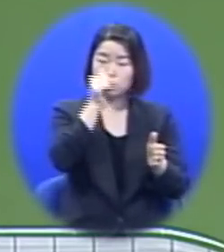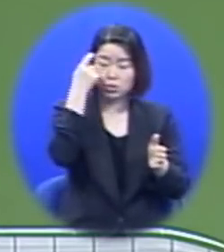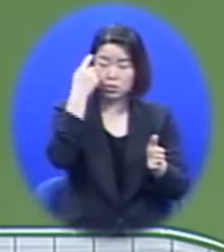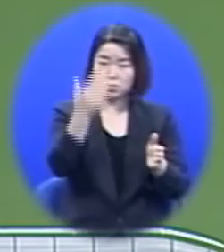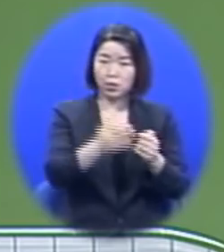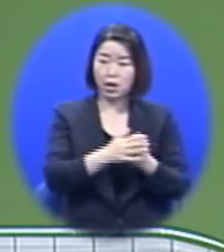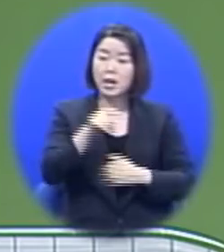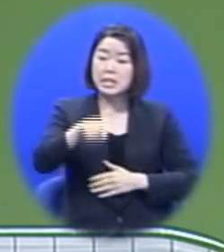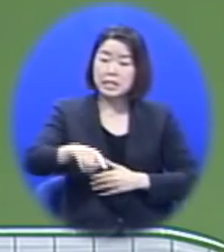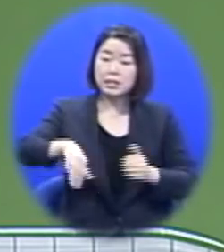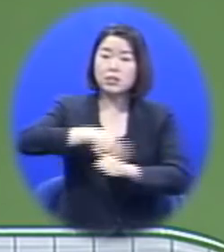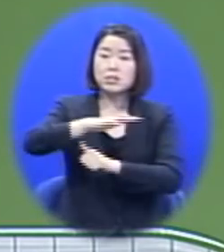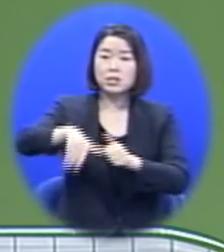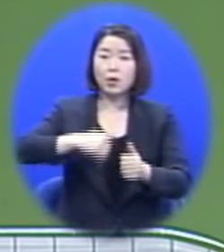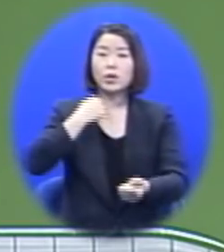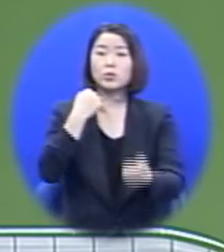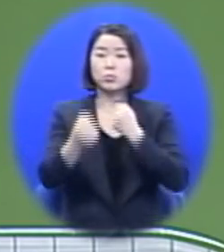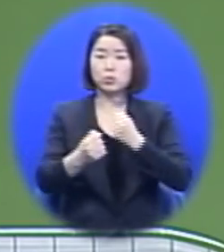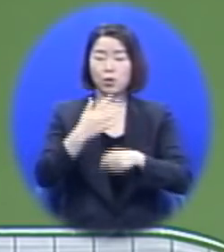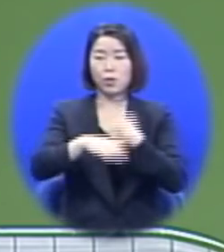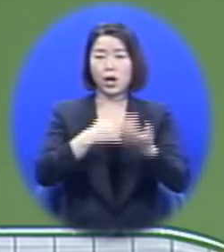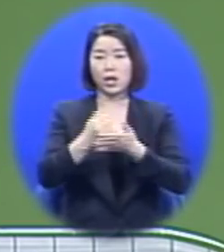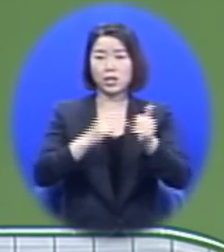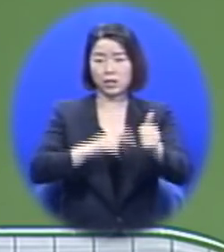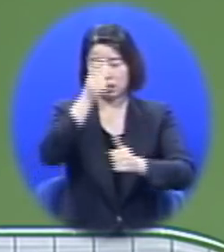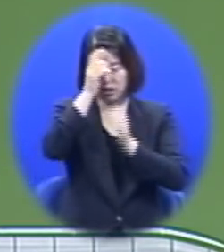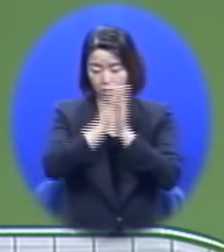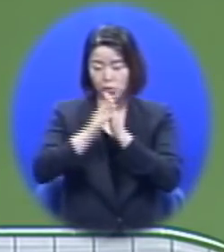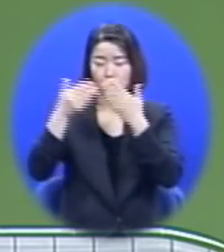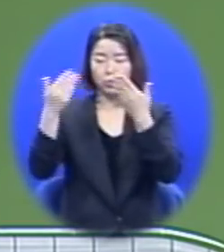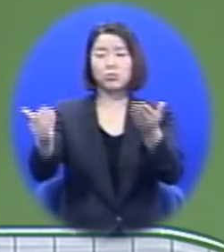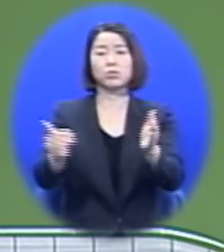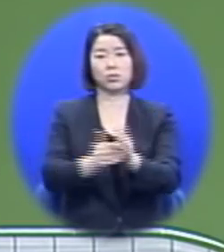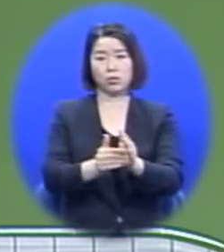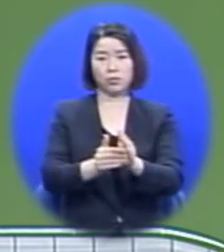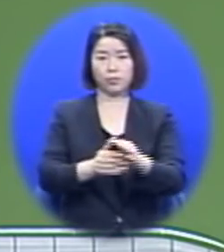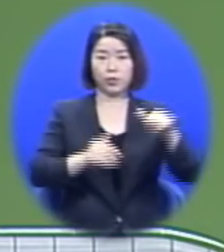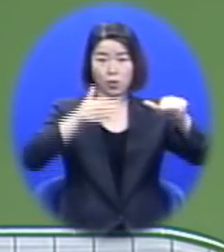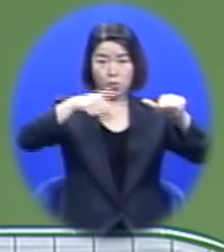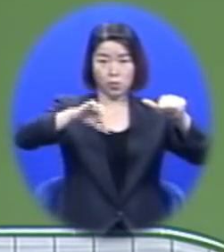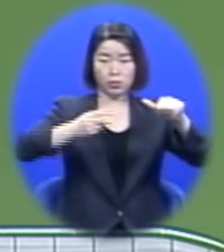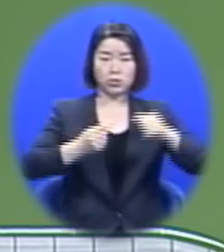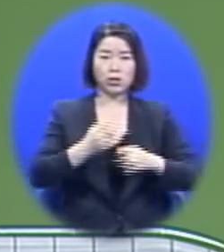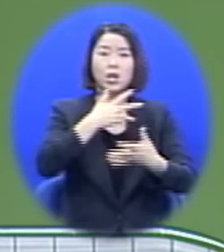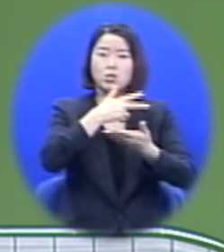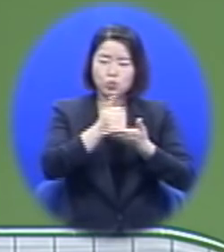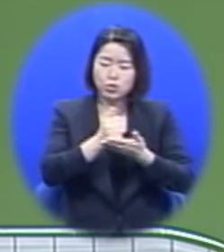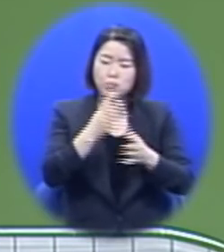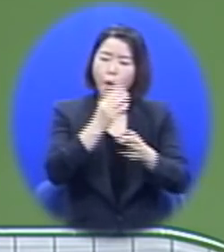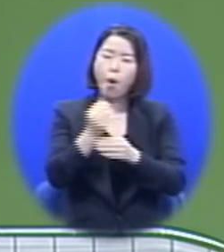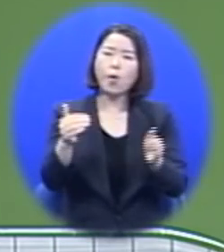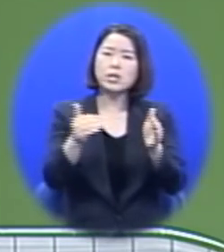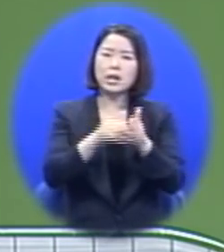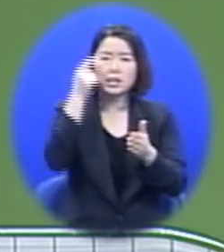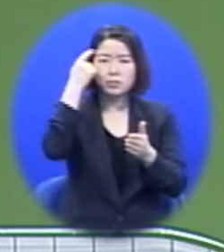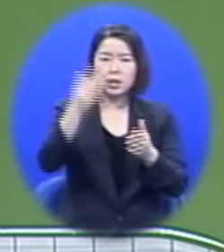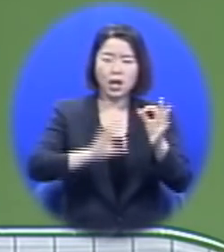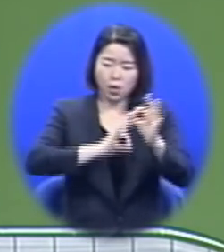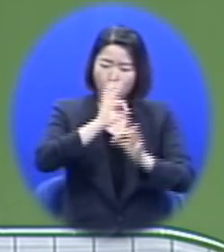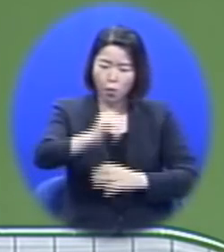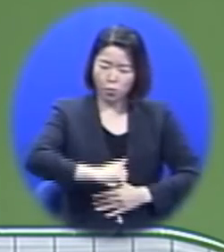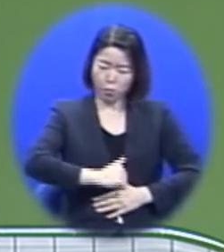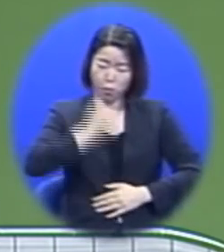상황인데도 하나님께 기도합니다. 5절 말씀해 보면 주님 언제까지입니까? 영원히